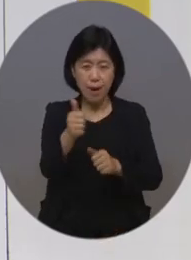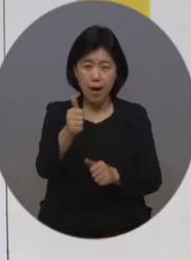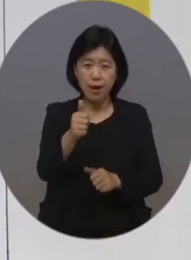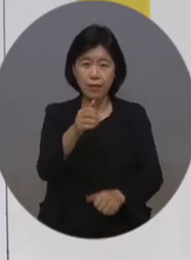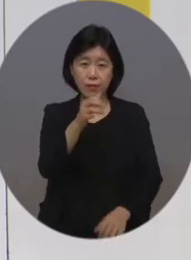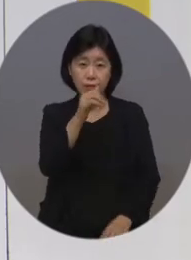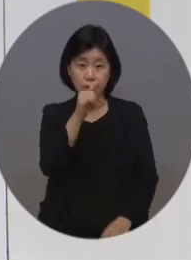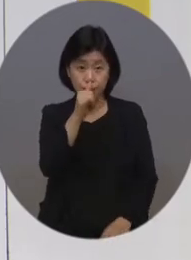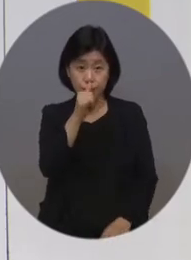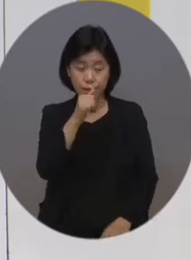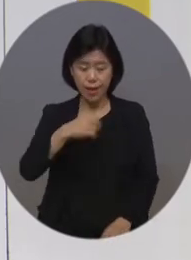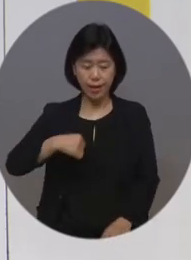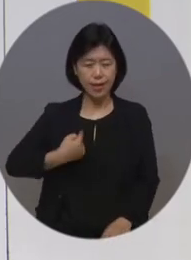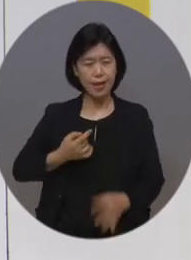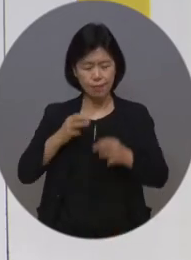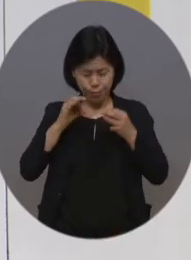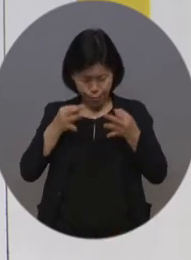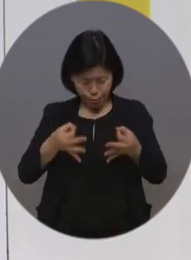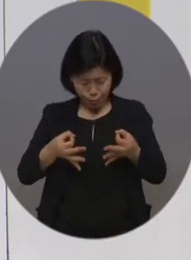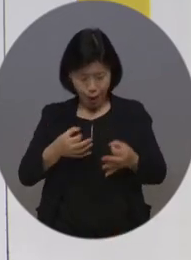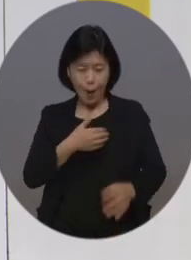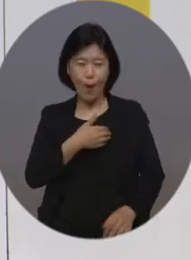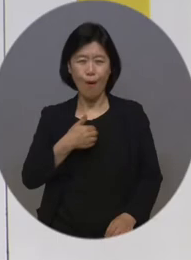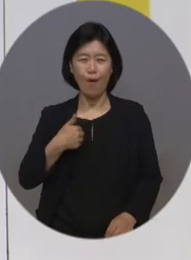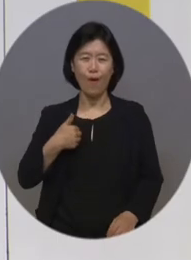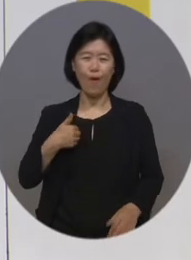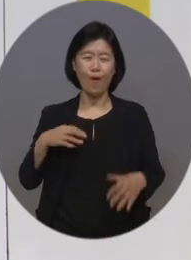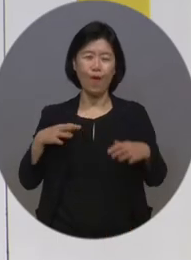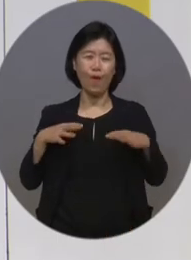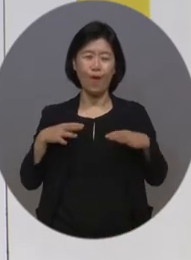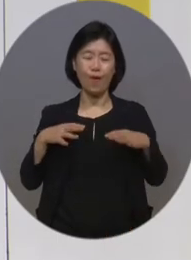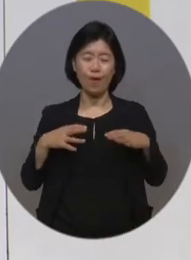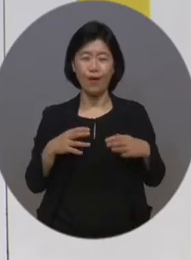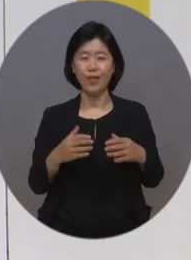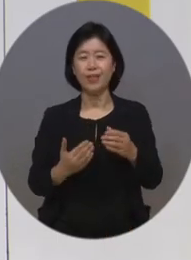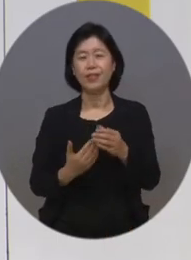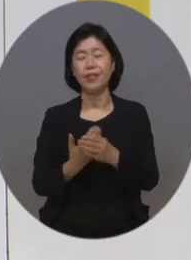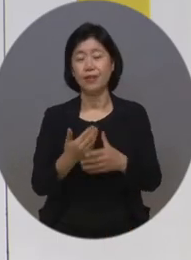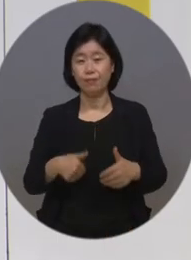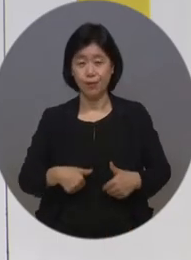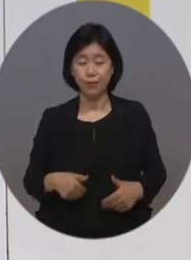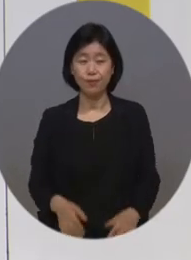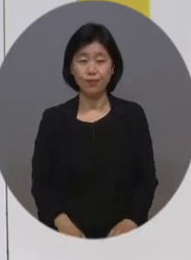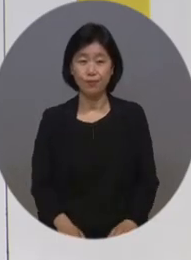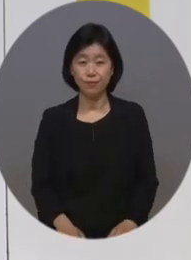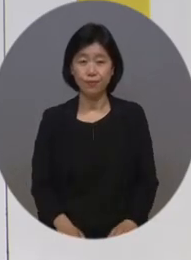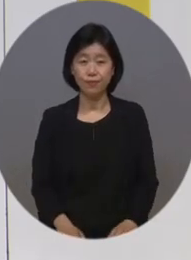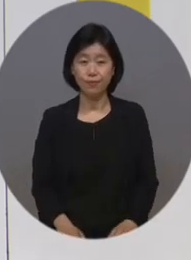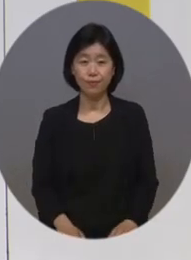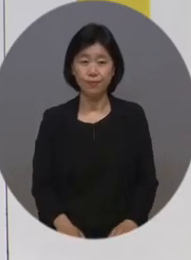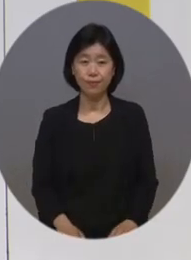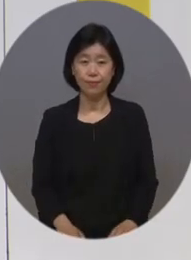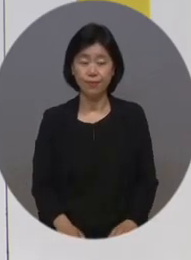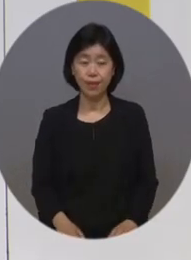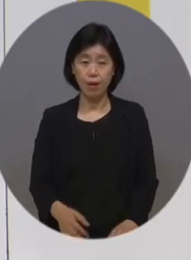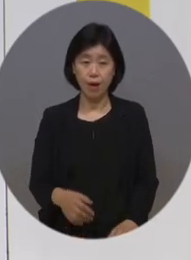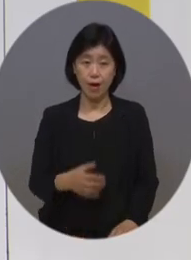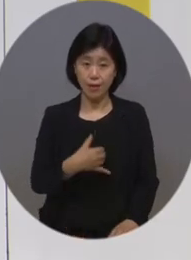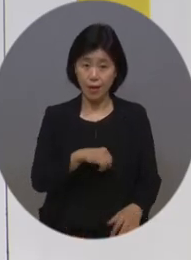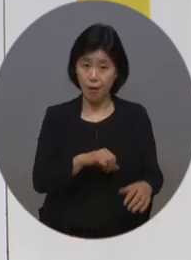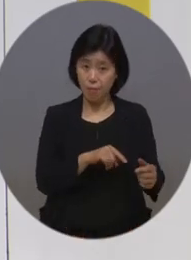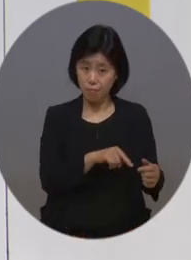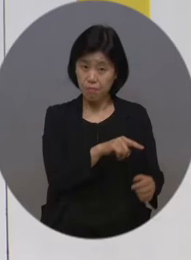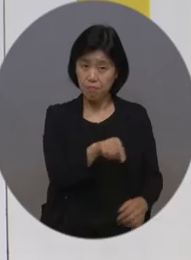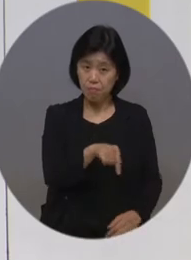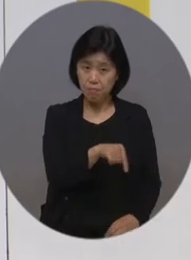자기 자신에 대한 자신감이 생기게 금하고 다른 사람들에 대해서 늘 비교하고 간섭하면 다른